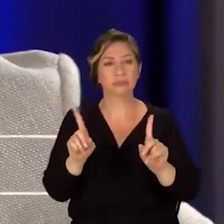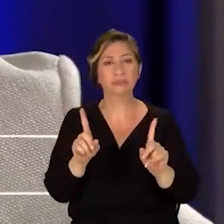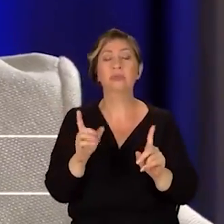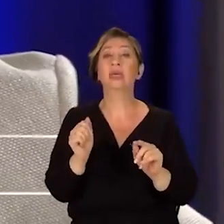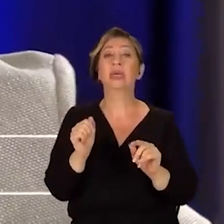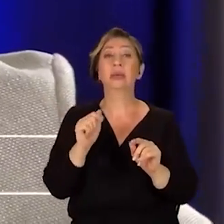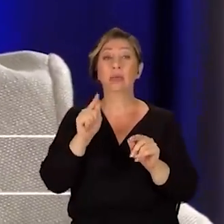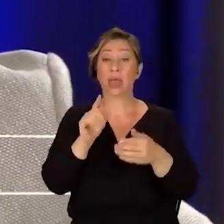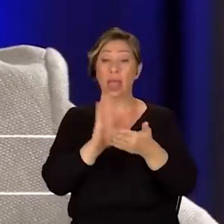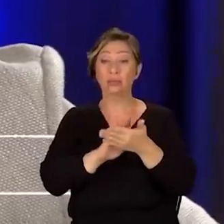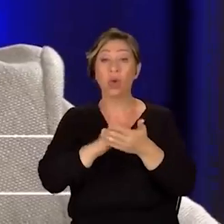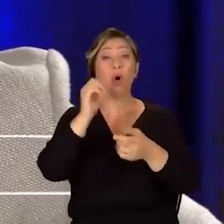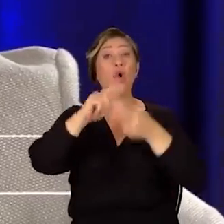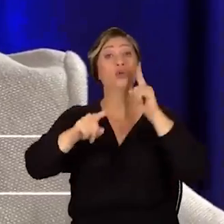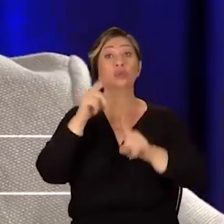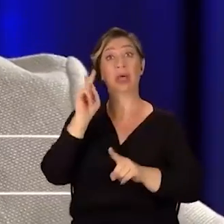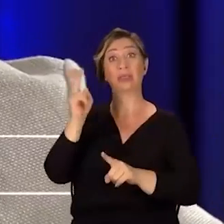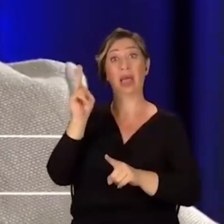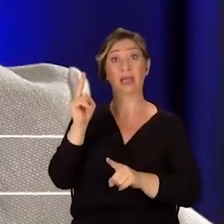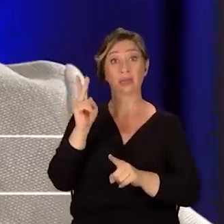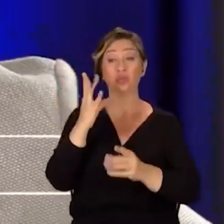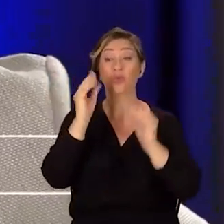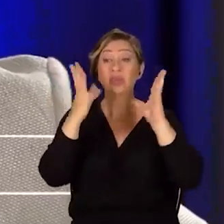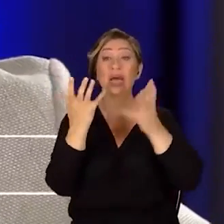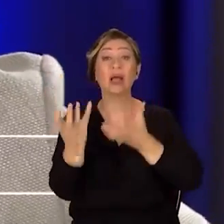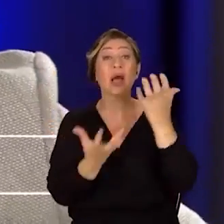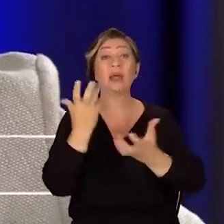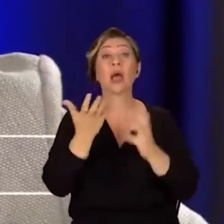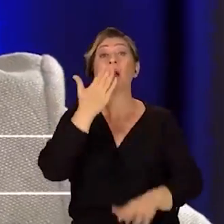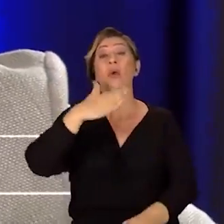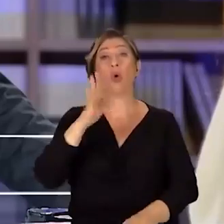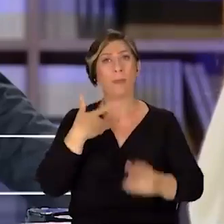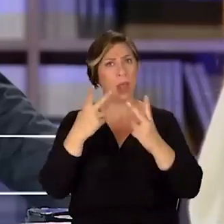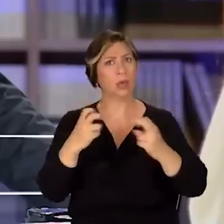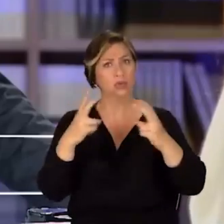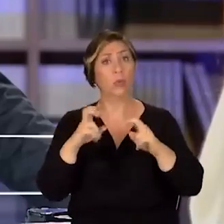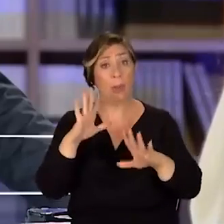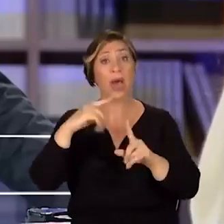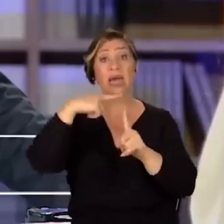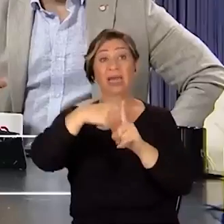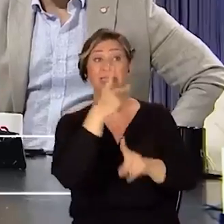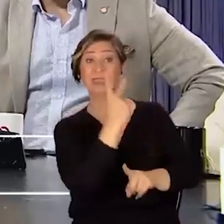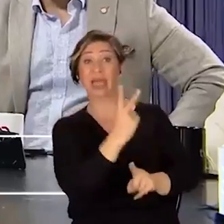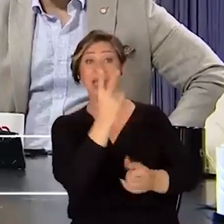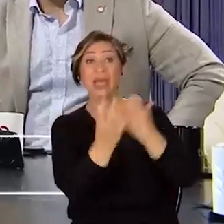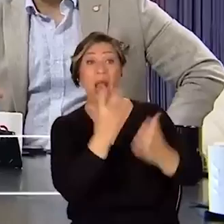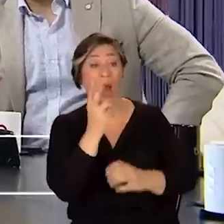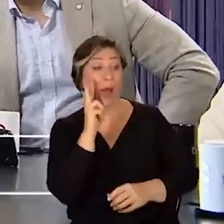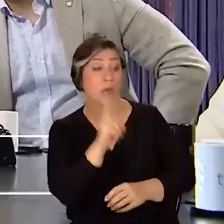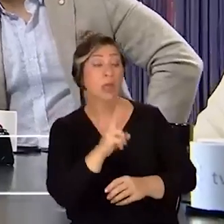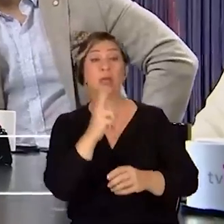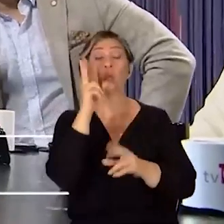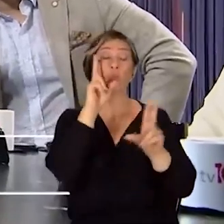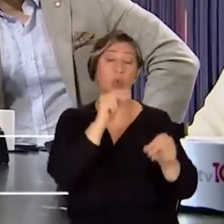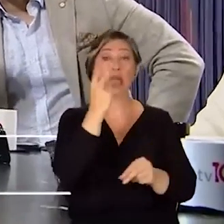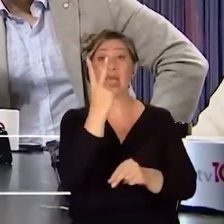biliyoruz? Yani elimizde tabii ki Osmanlı'ya ait uykuyla ilgili çok kaynak yoktur. Ben araştırıyorum bu konuda. Ama mesela Hristiyan kaynaklarına baktığınız zaman uykunun iki